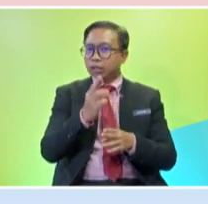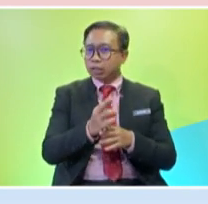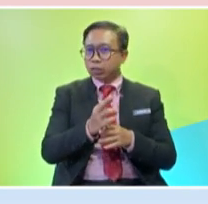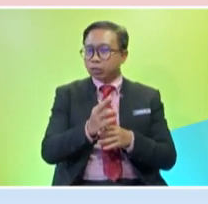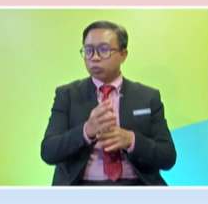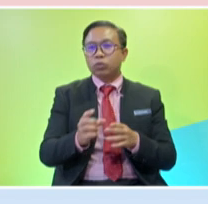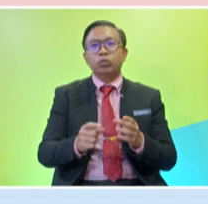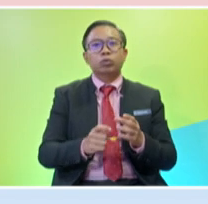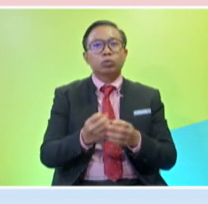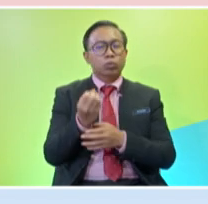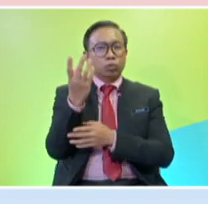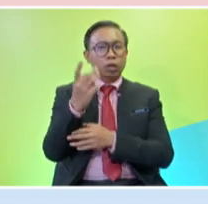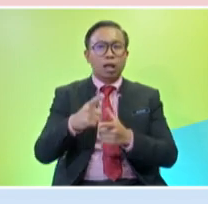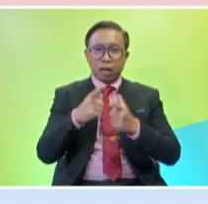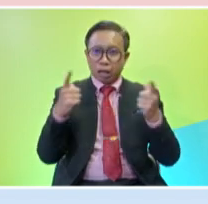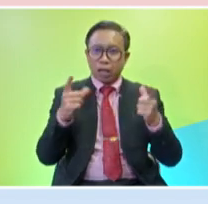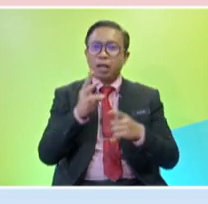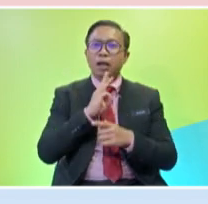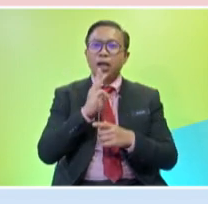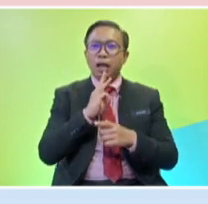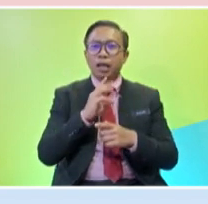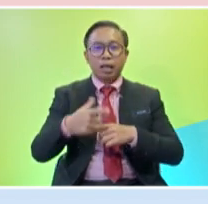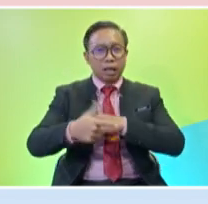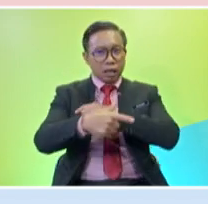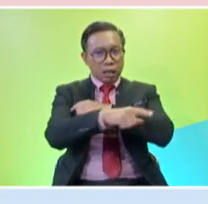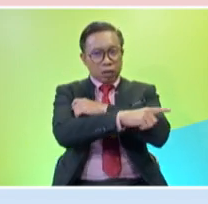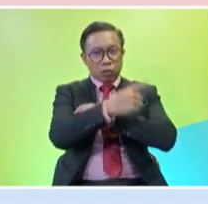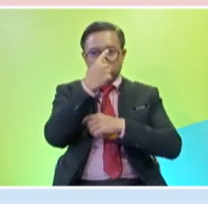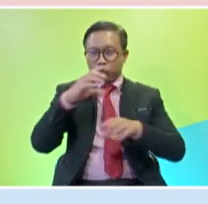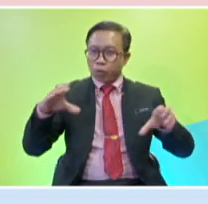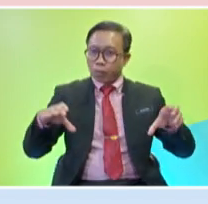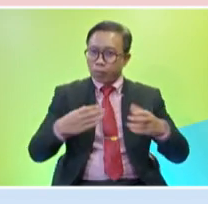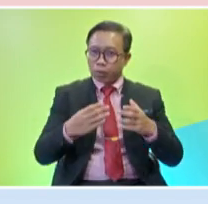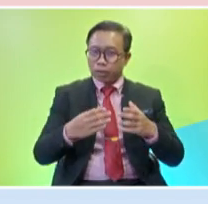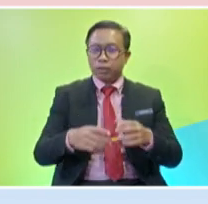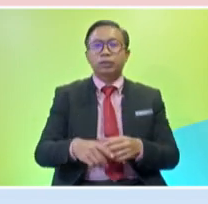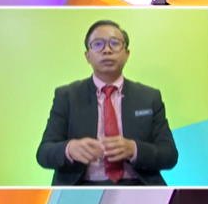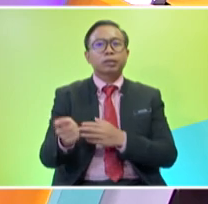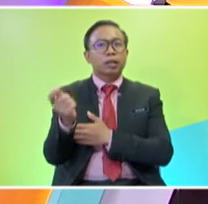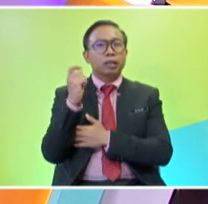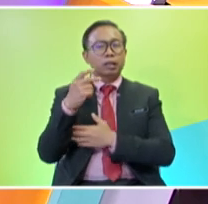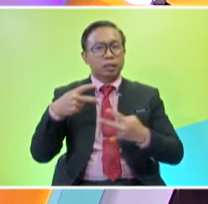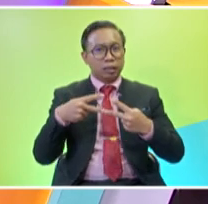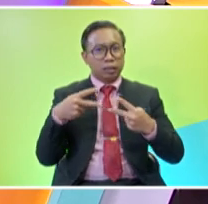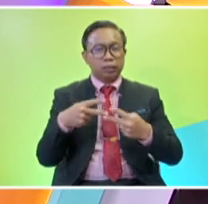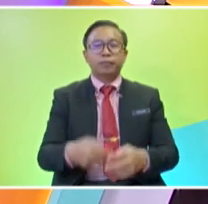tumbuhan lain dan air laut digunakan untuk menghasilkan tenaga elektrik dapat